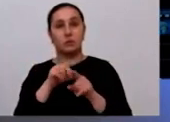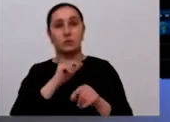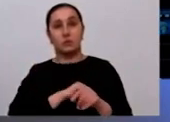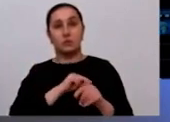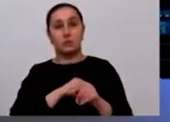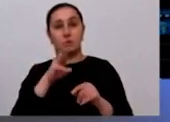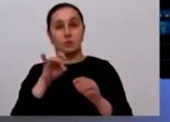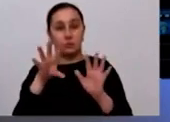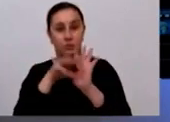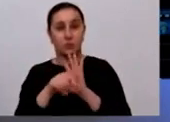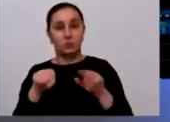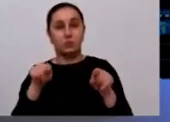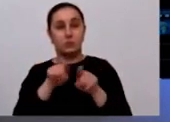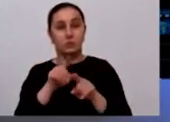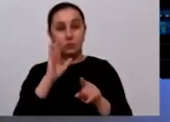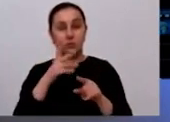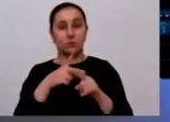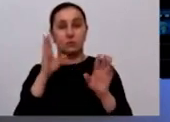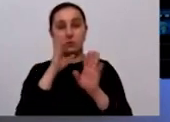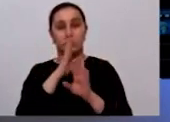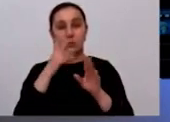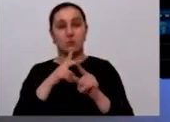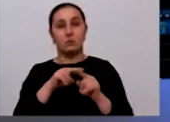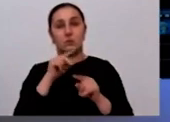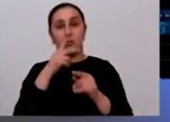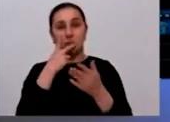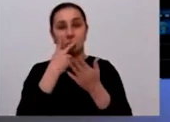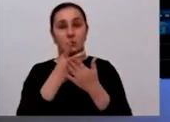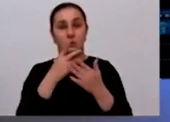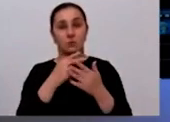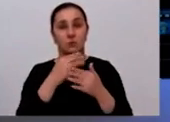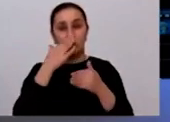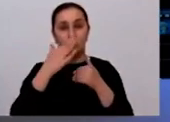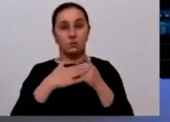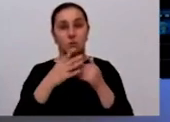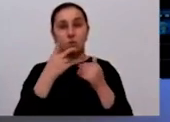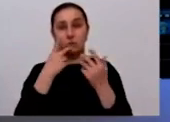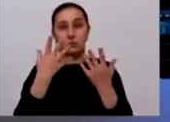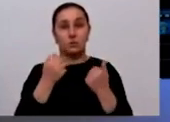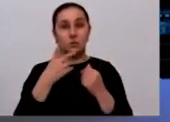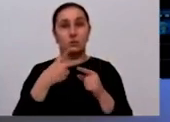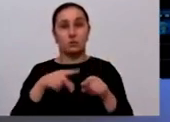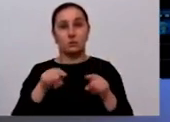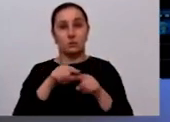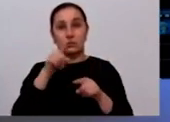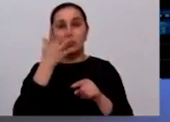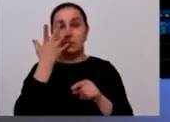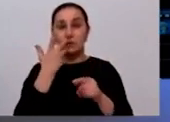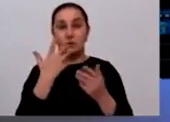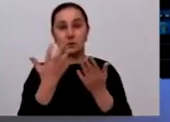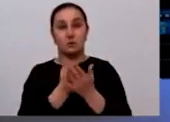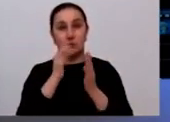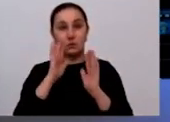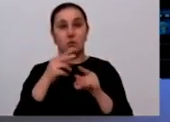turiga kiradi, lekin shunda ham biz uni tabiiy ko'rinishga yaqinroq qilib olishimiz kerak. Demak, buni ham rangini tanlab